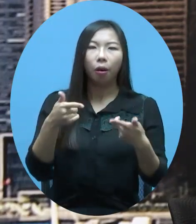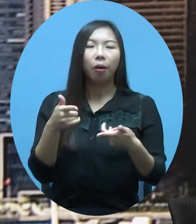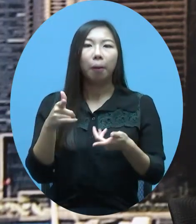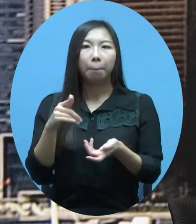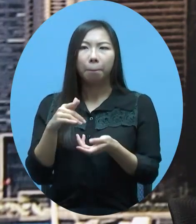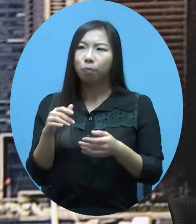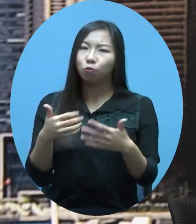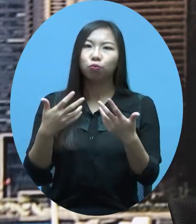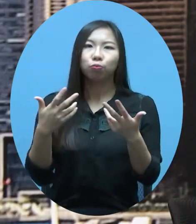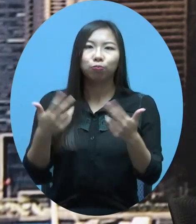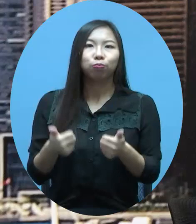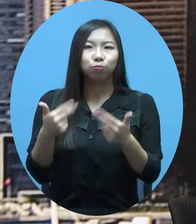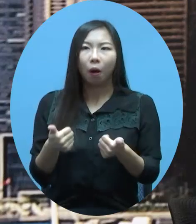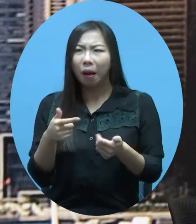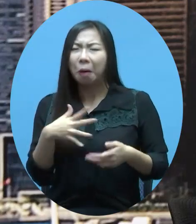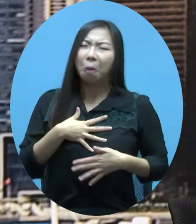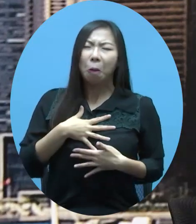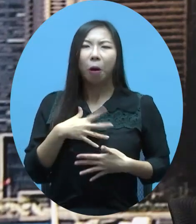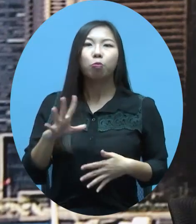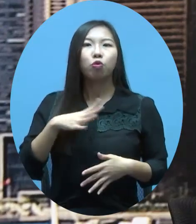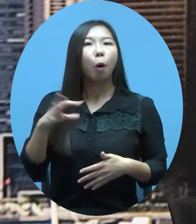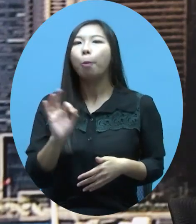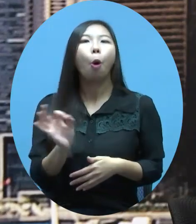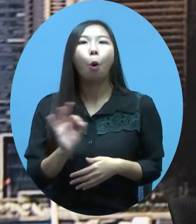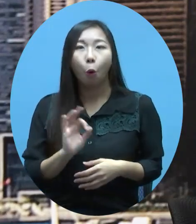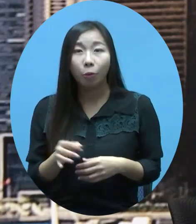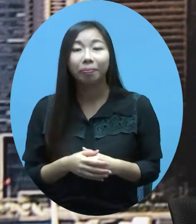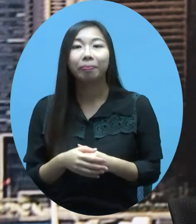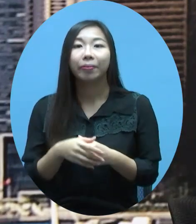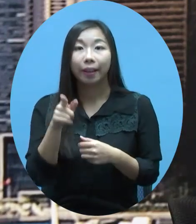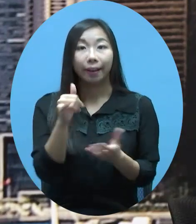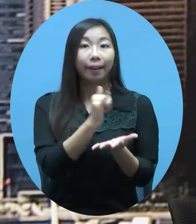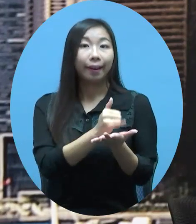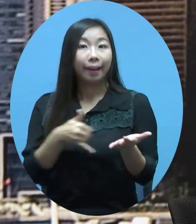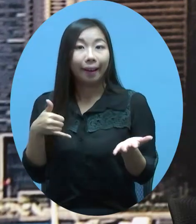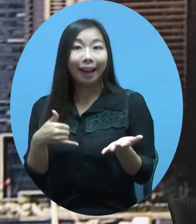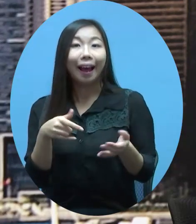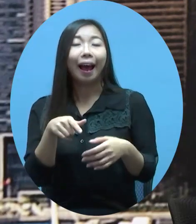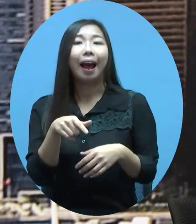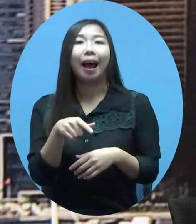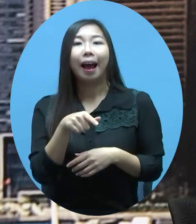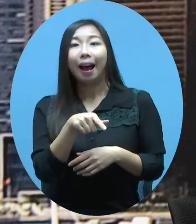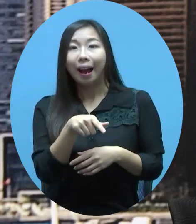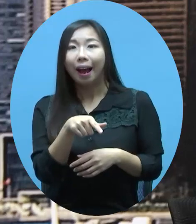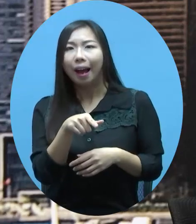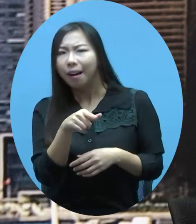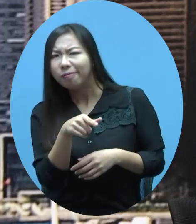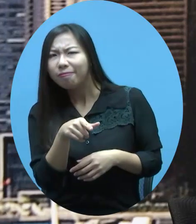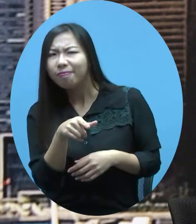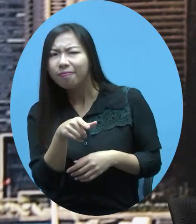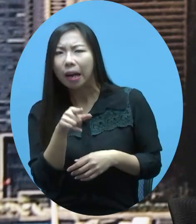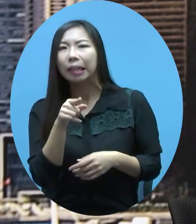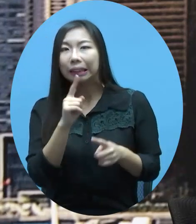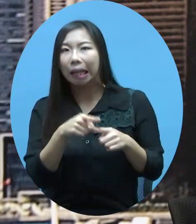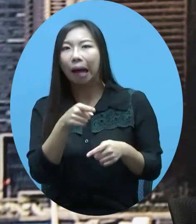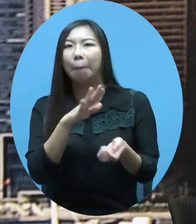話有啲其他唔舒服啊咁樣。咁另外咧出院嘅時候咧，其實我哋都有即係叫佢哋，因為始終佢哋都係病